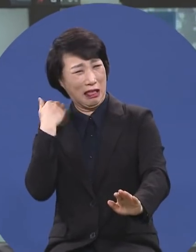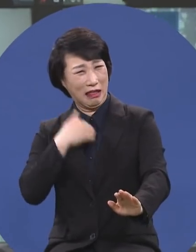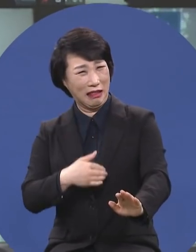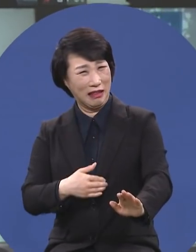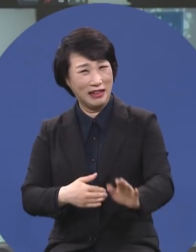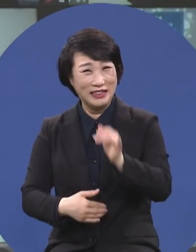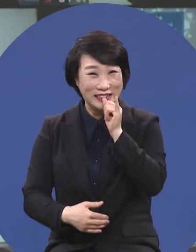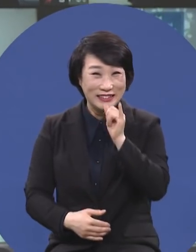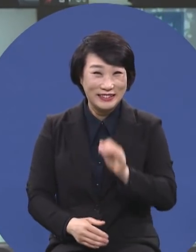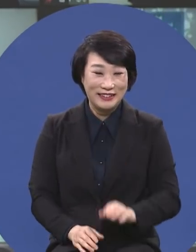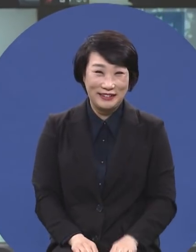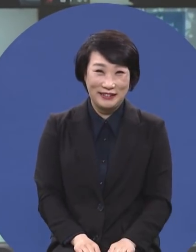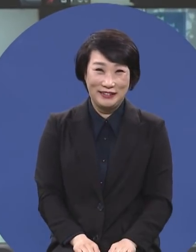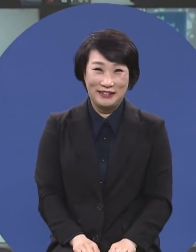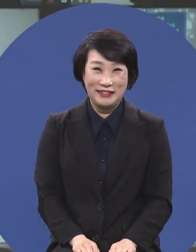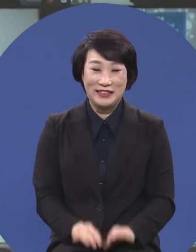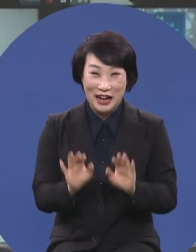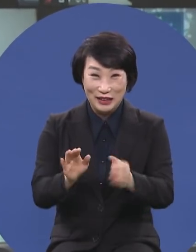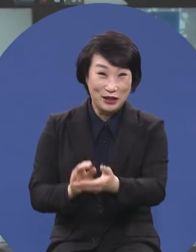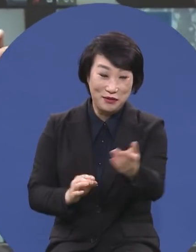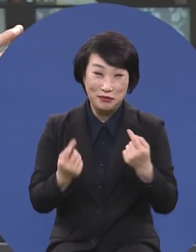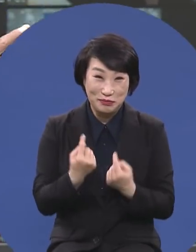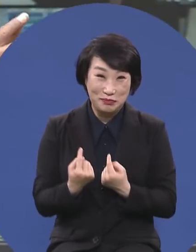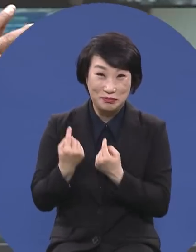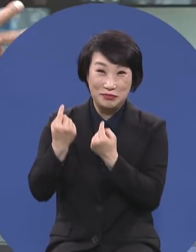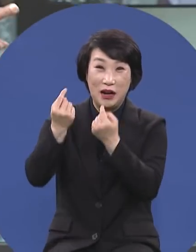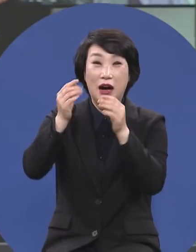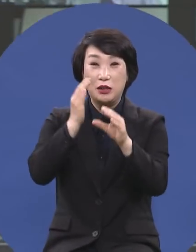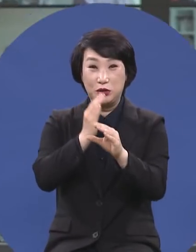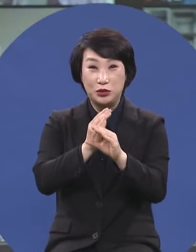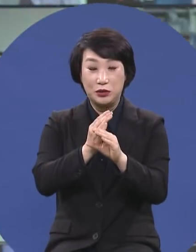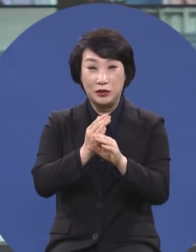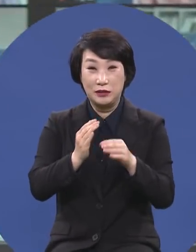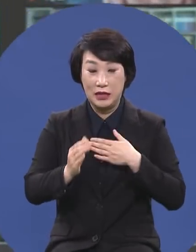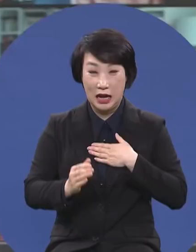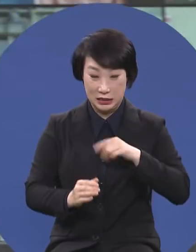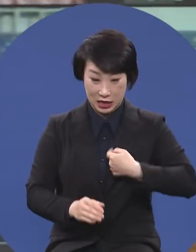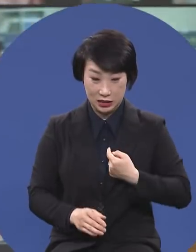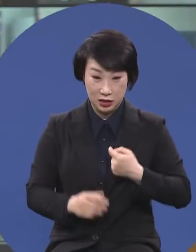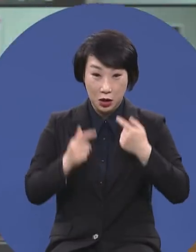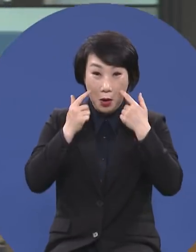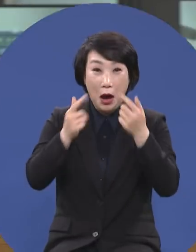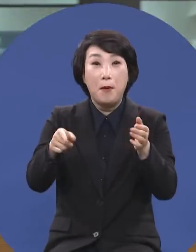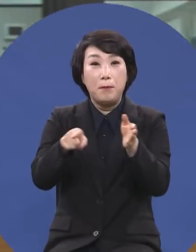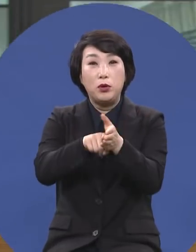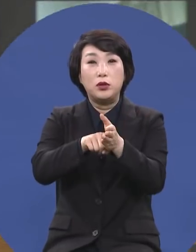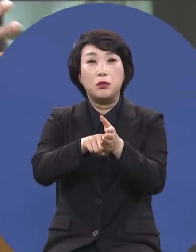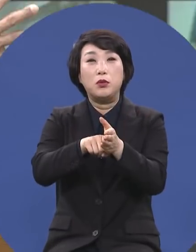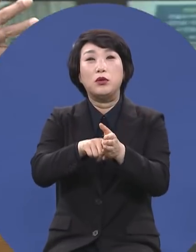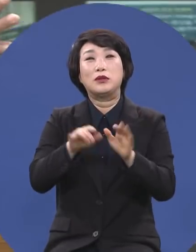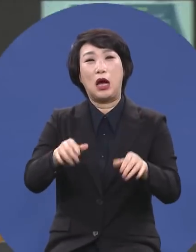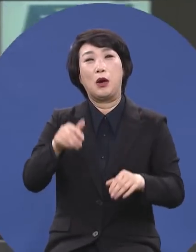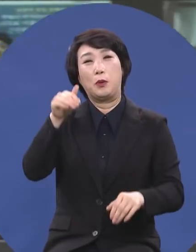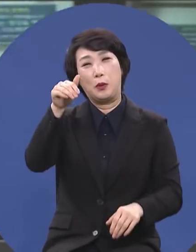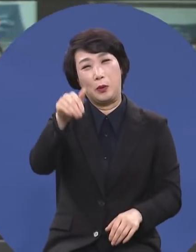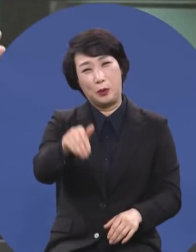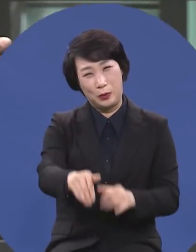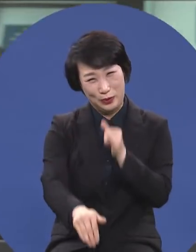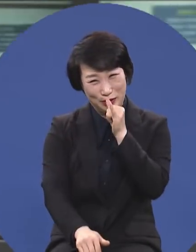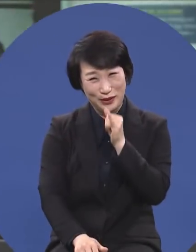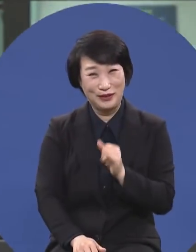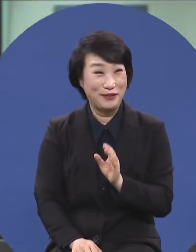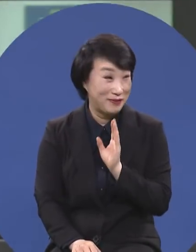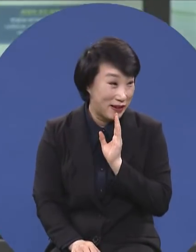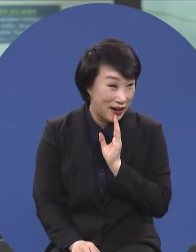예. 이 나이가 먹으면서 자기에 대한 확신의 믿음이 점점 달라져